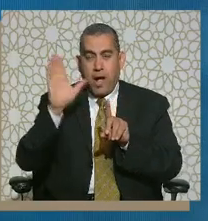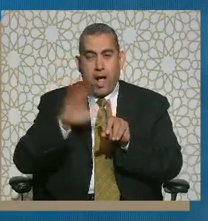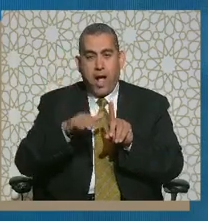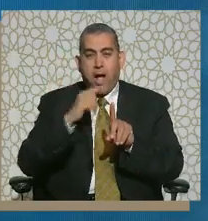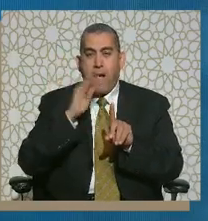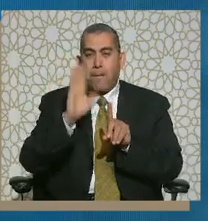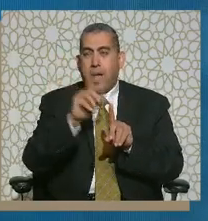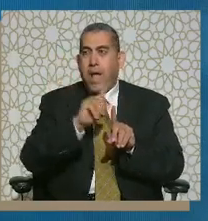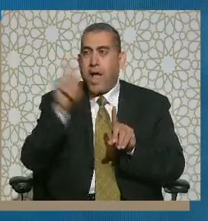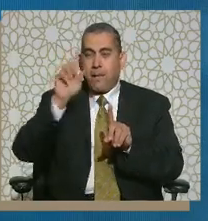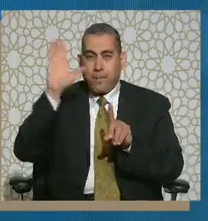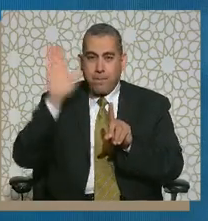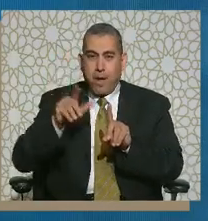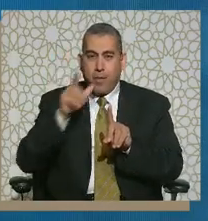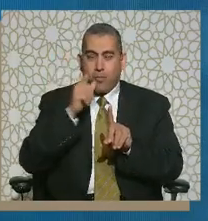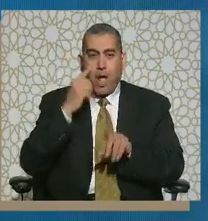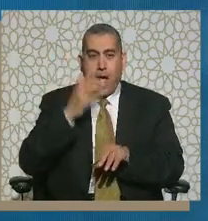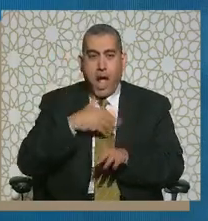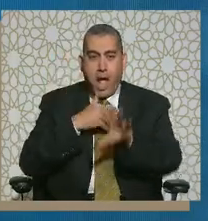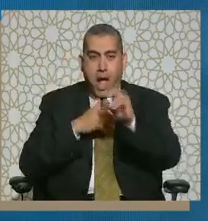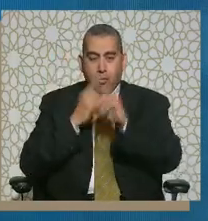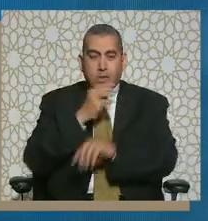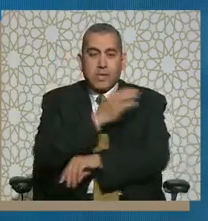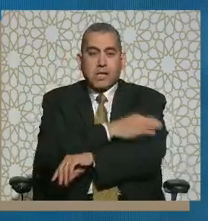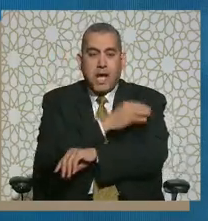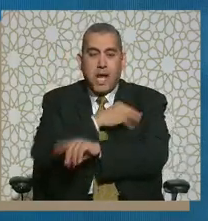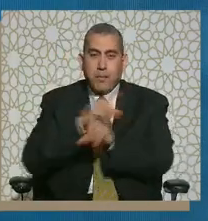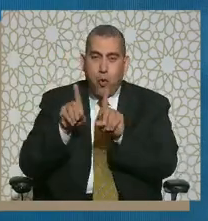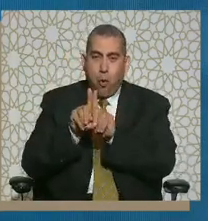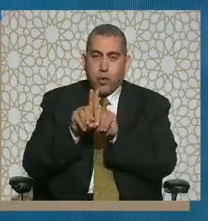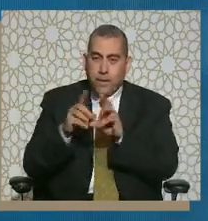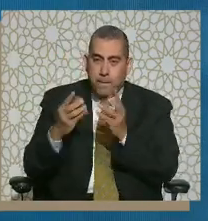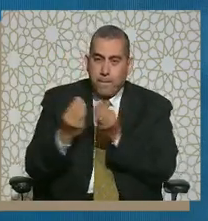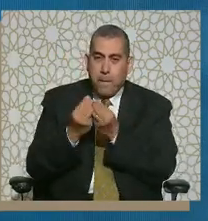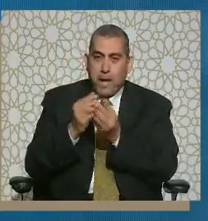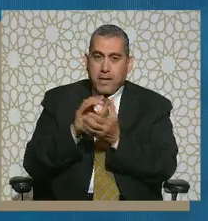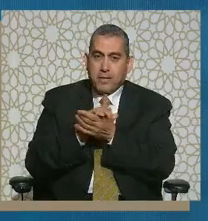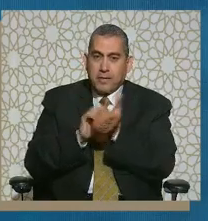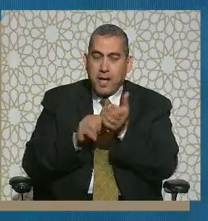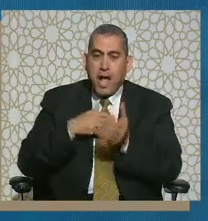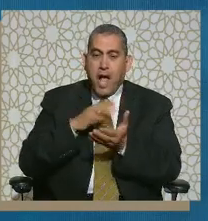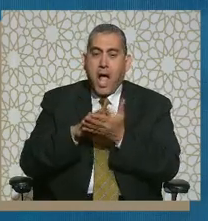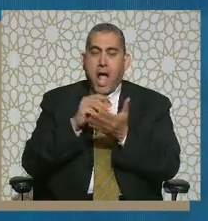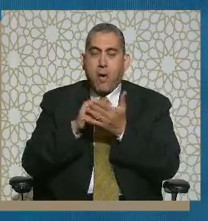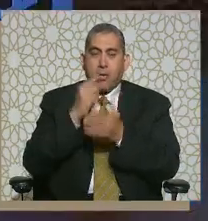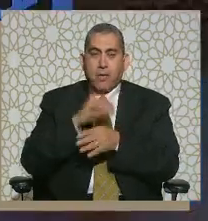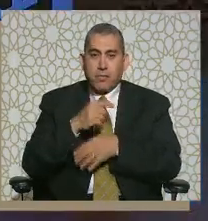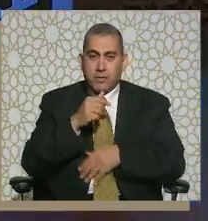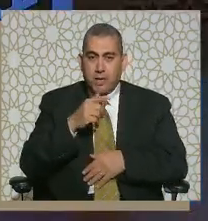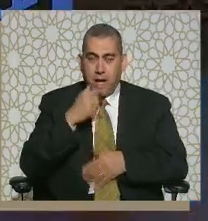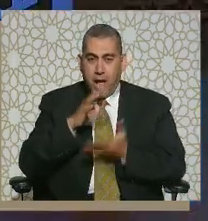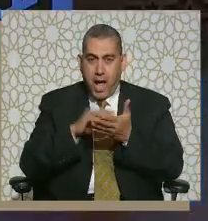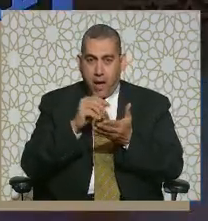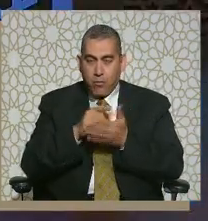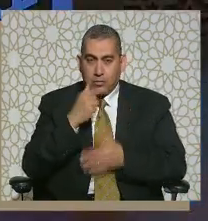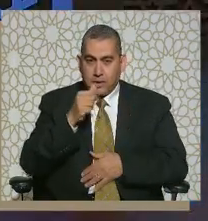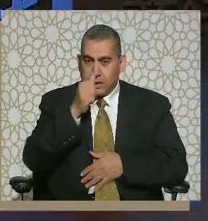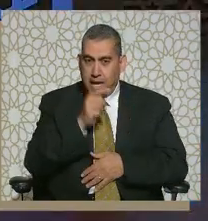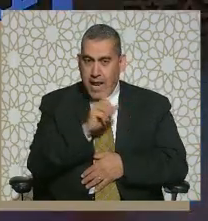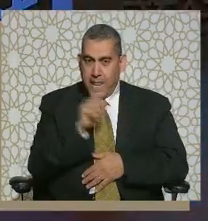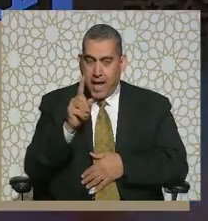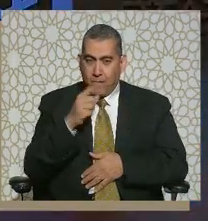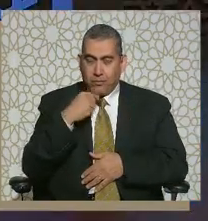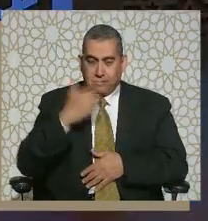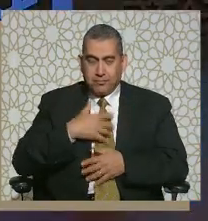لو حبينا بقى نخوض تجربة سلام الأنس نعمل إيه؟ أول حاجة ما تزعلش نفسك وعيش